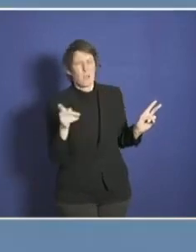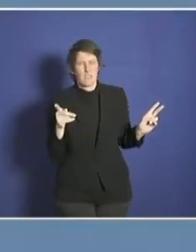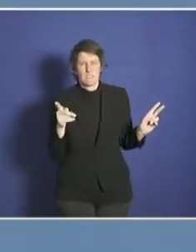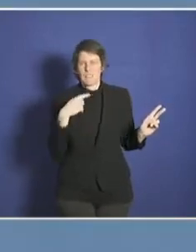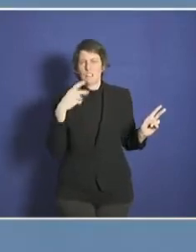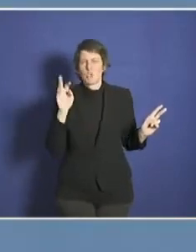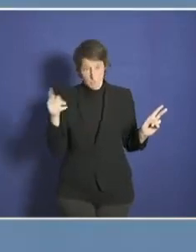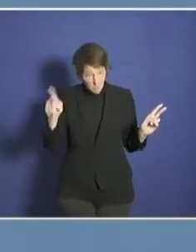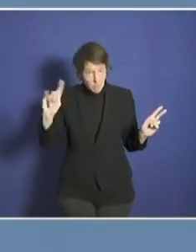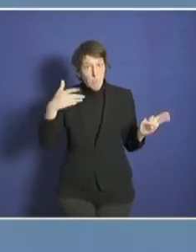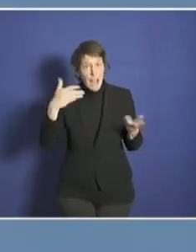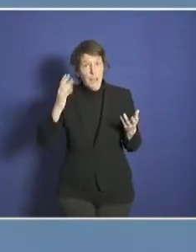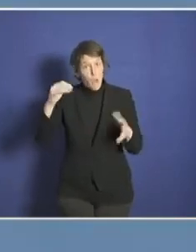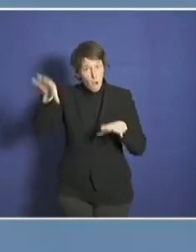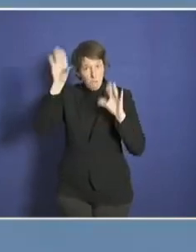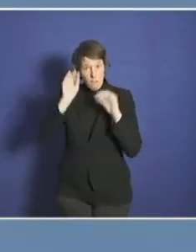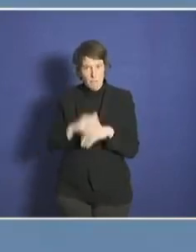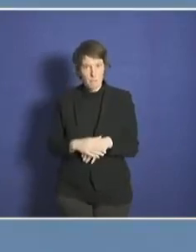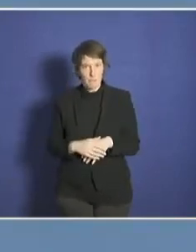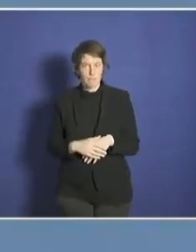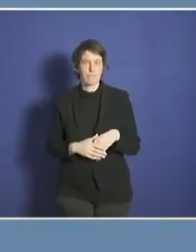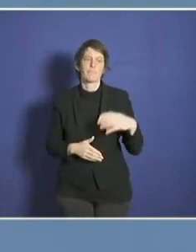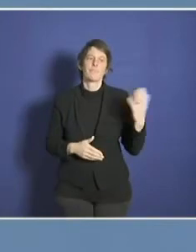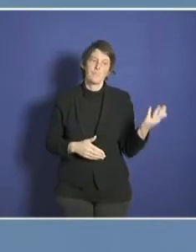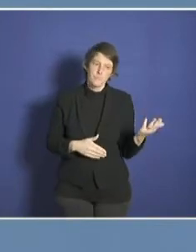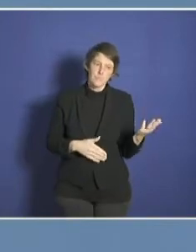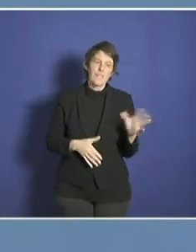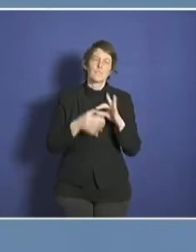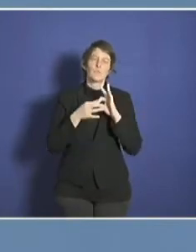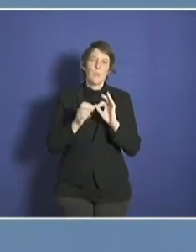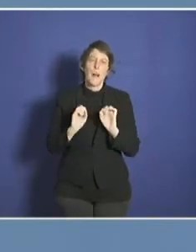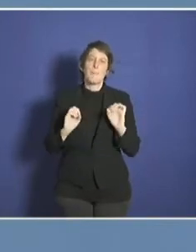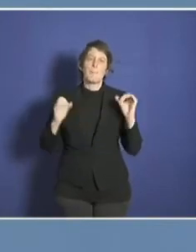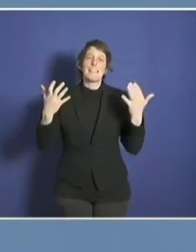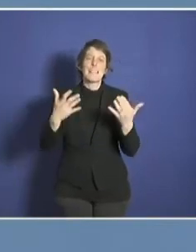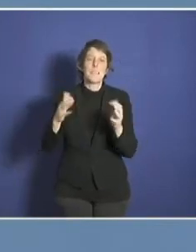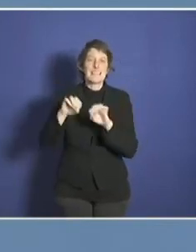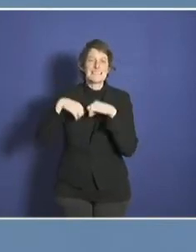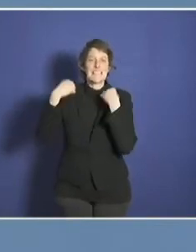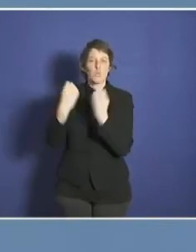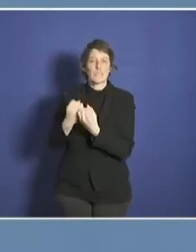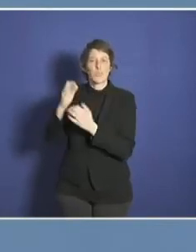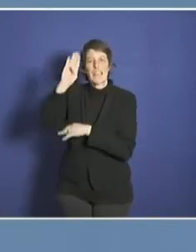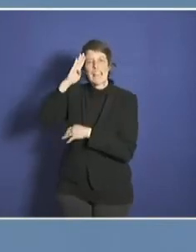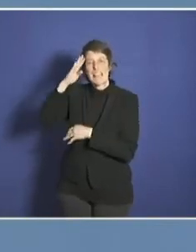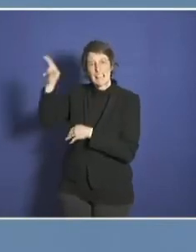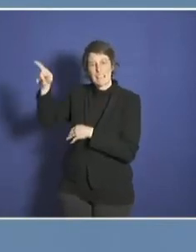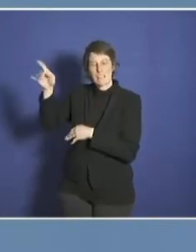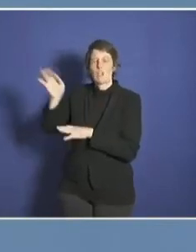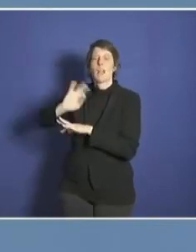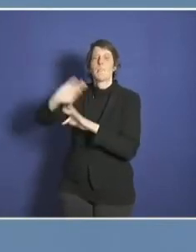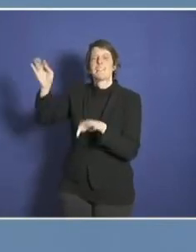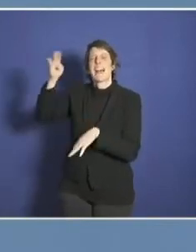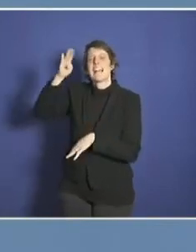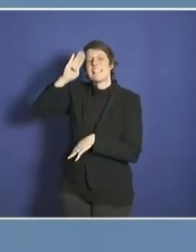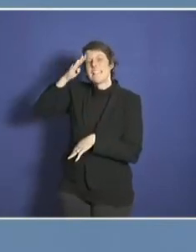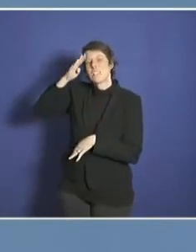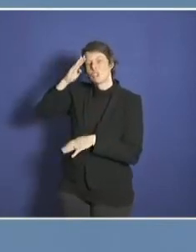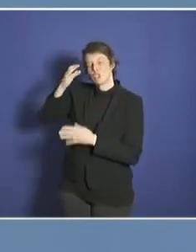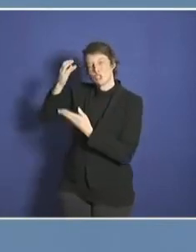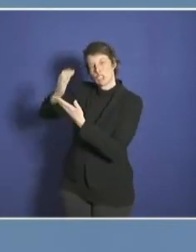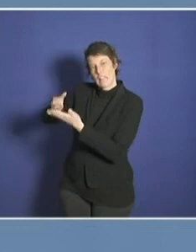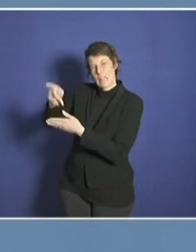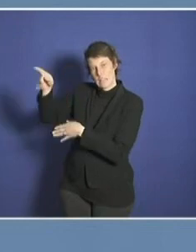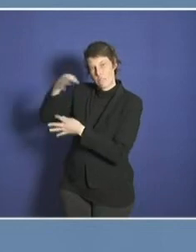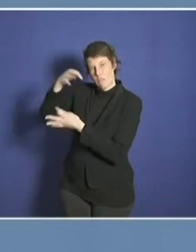Also, über genaue Auskünfte zur Pandemielage in Irland werden Sie sich sicherlich besser an die irischen Stellen oder die